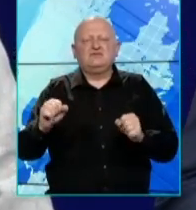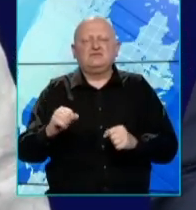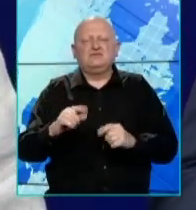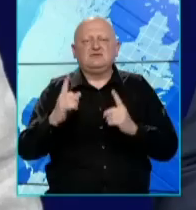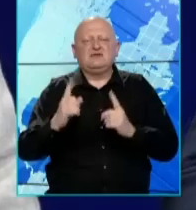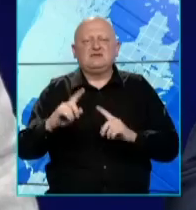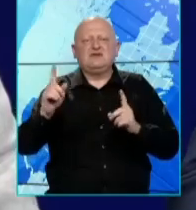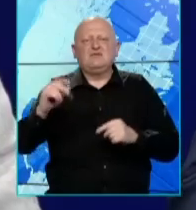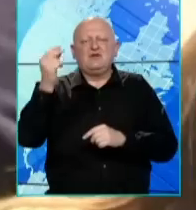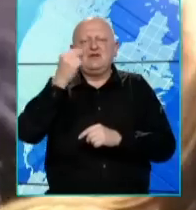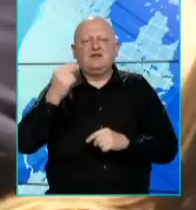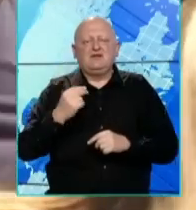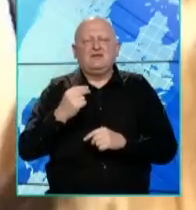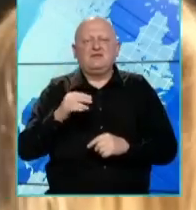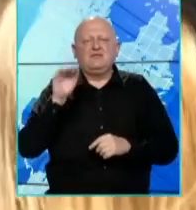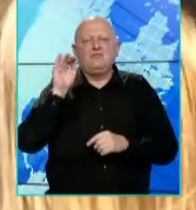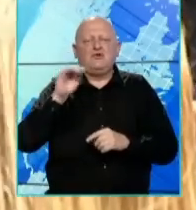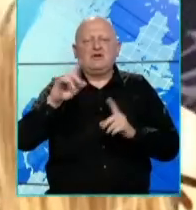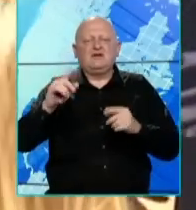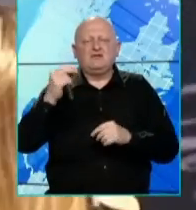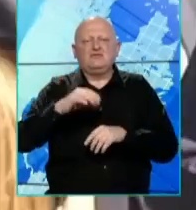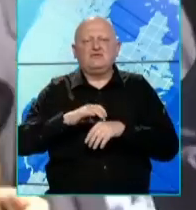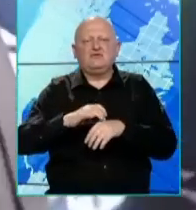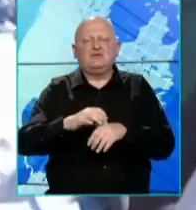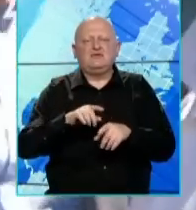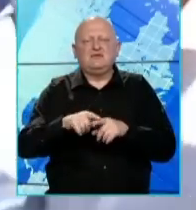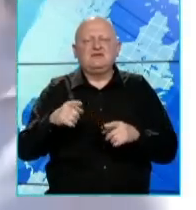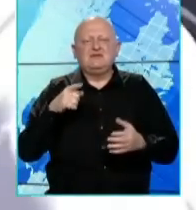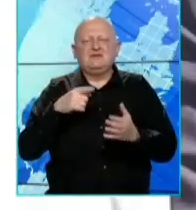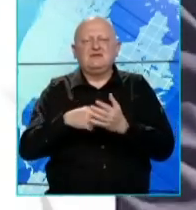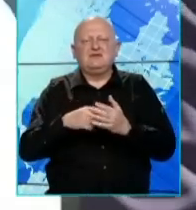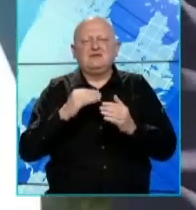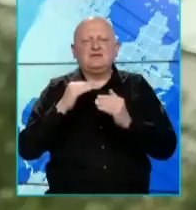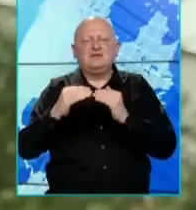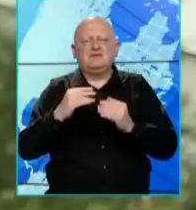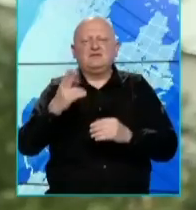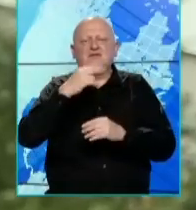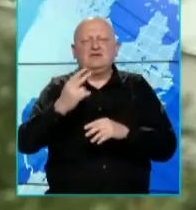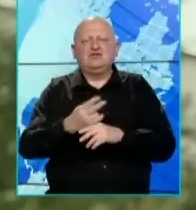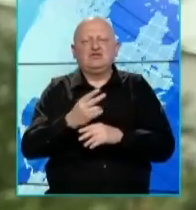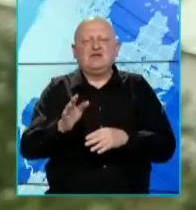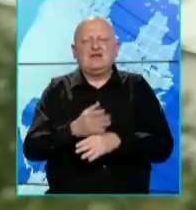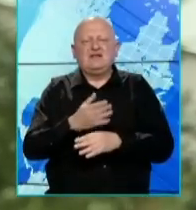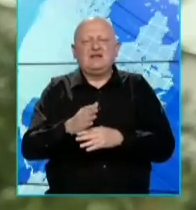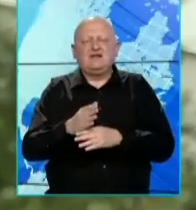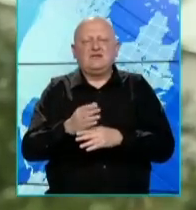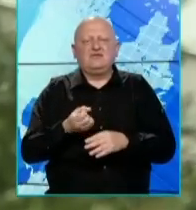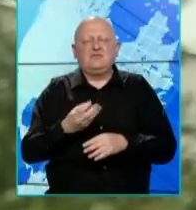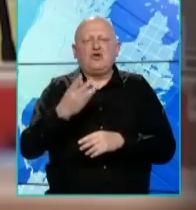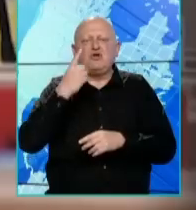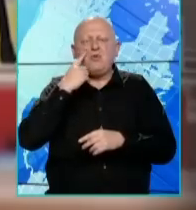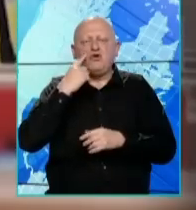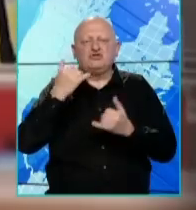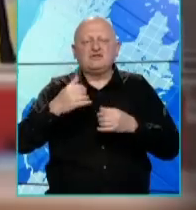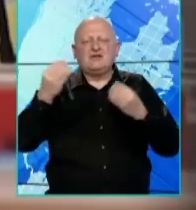nezavisni status Republike Srpske. Poruke iz RS-a vođene su istim ciljem, izjednačiti nadležnosti države i entiteta. Brojni pokušaj